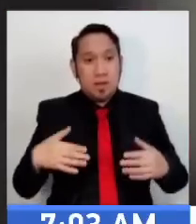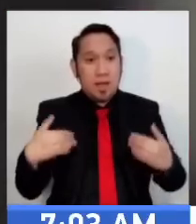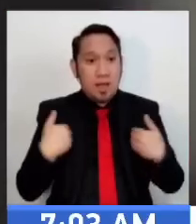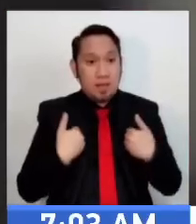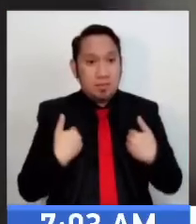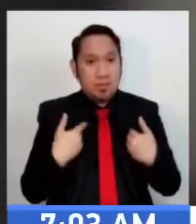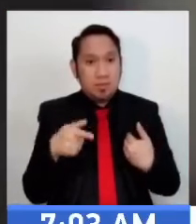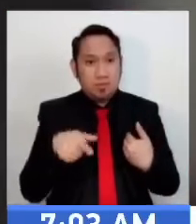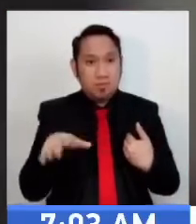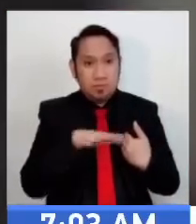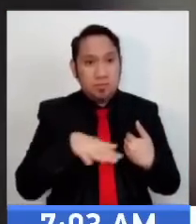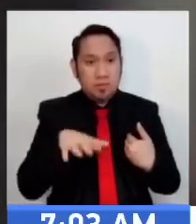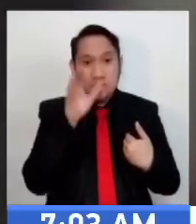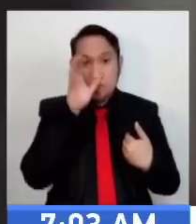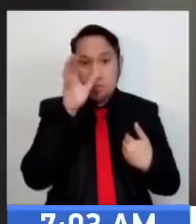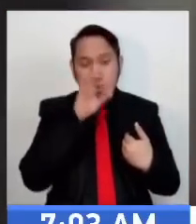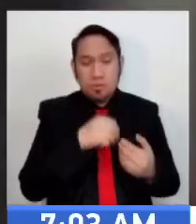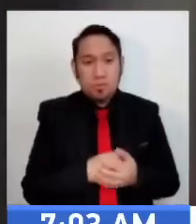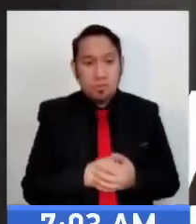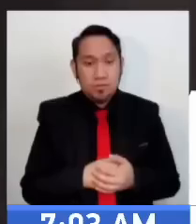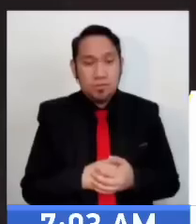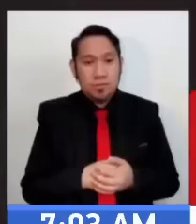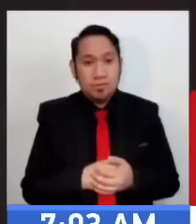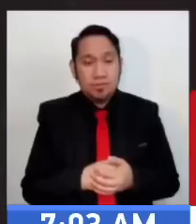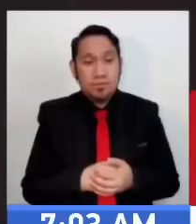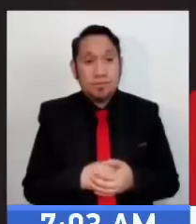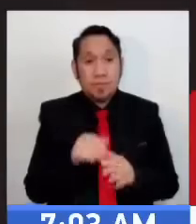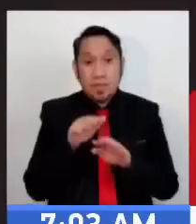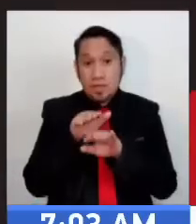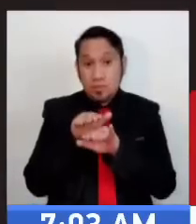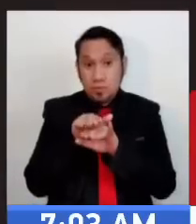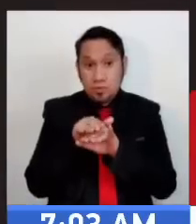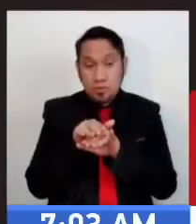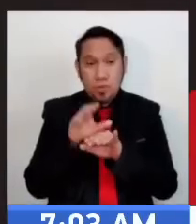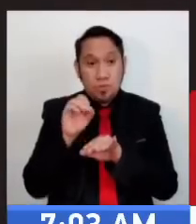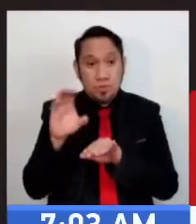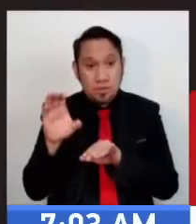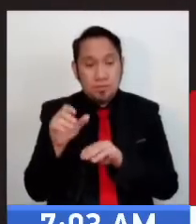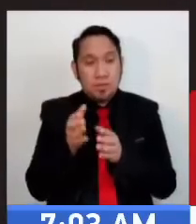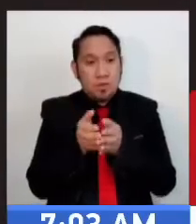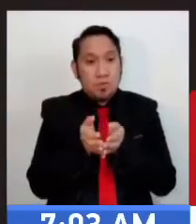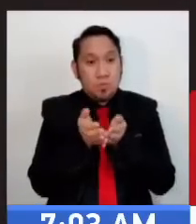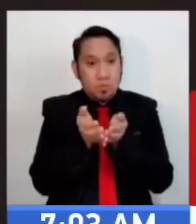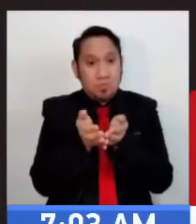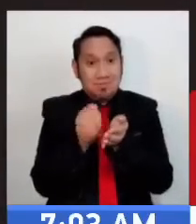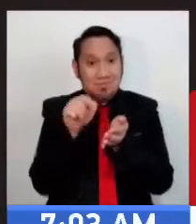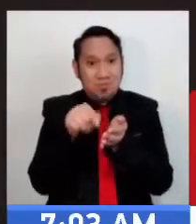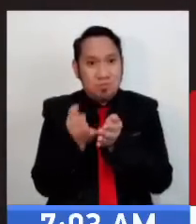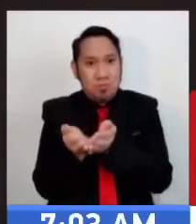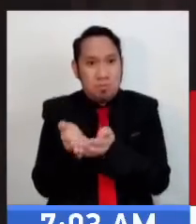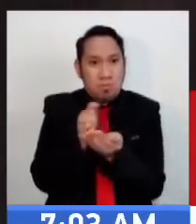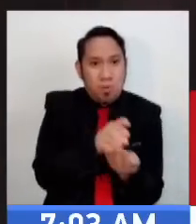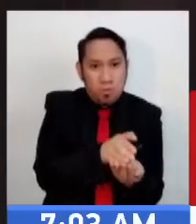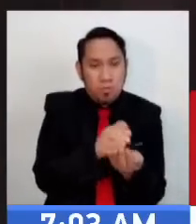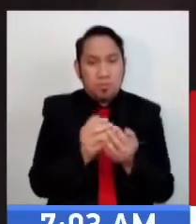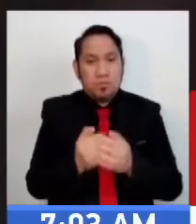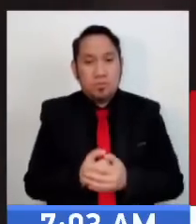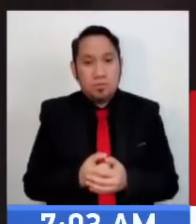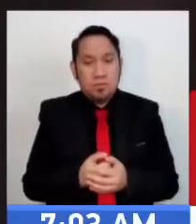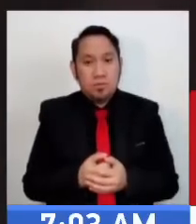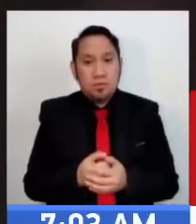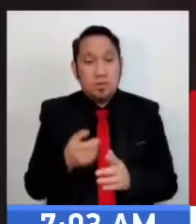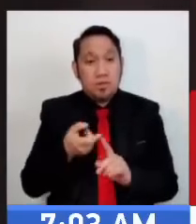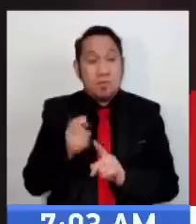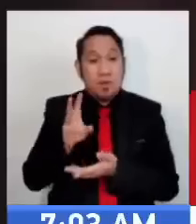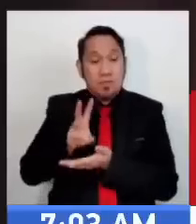Sa dagat na sakop ng San Jose Occidental Mindoro, tumaob ang isang bangka nitong Miyerkules ng gabi. Galing sa bayan ng Sablayan